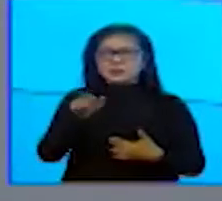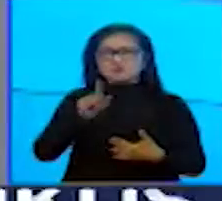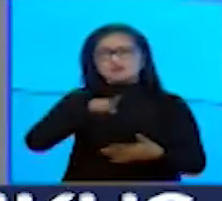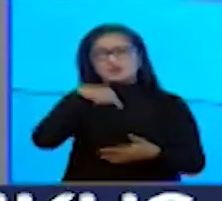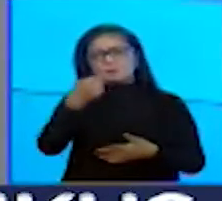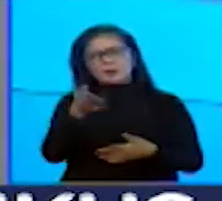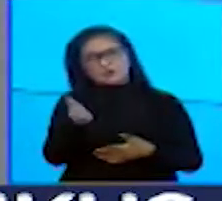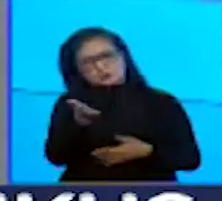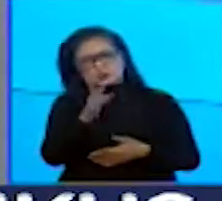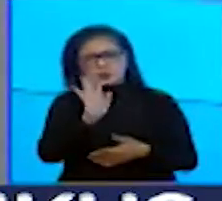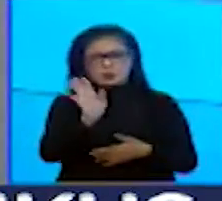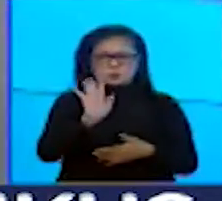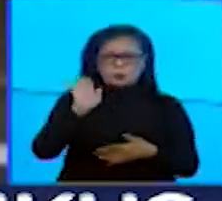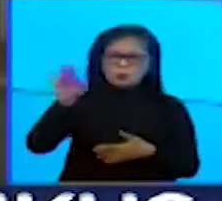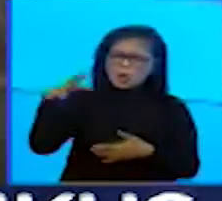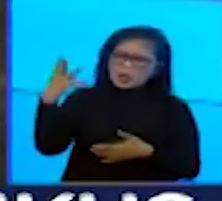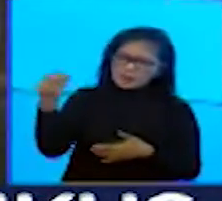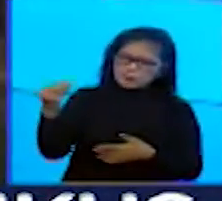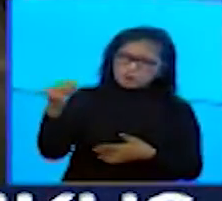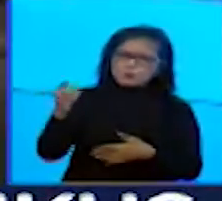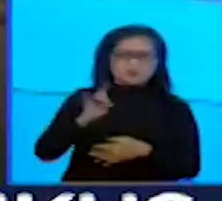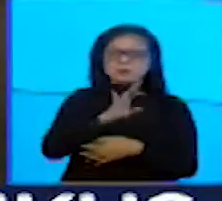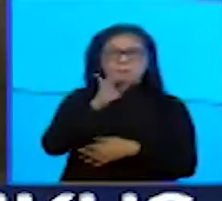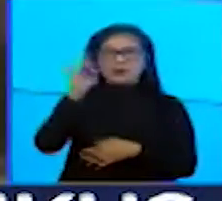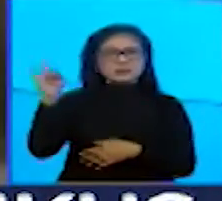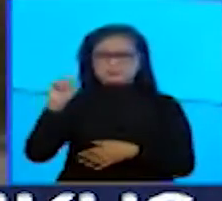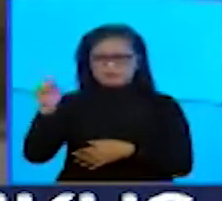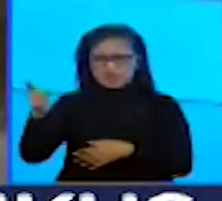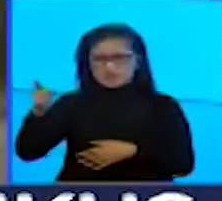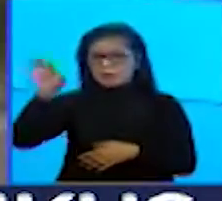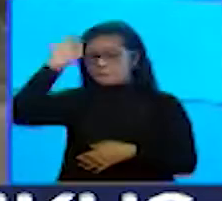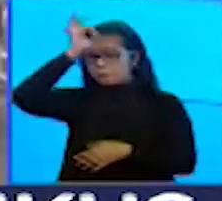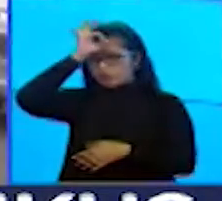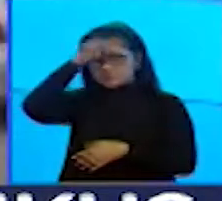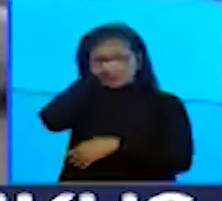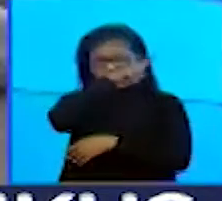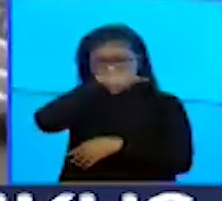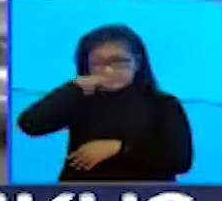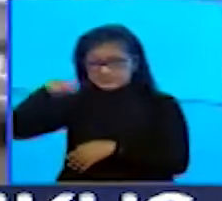di jalur utama, polisi juga akan bersiaga di sejumlah titik jalan tikus yang kerap dijadikan jalan